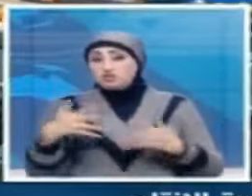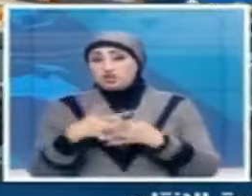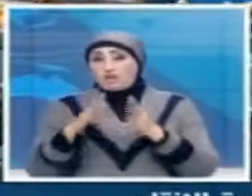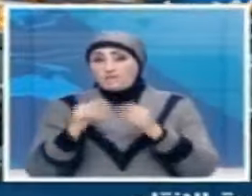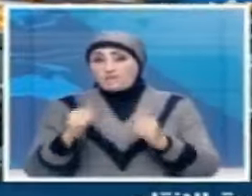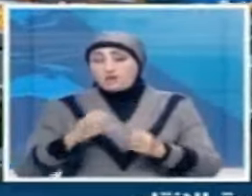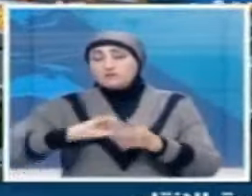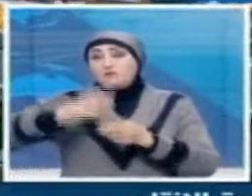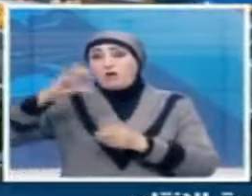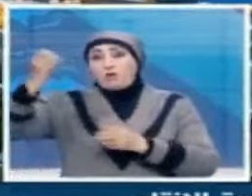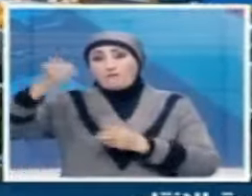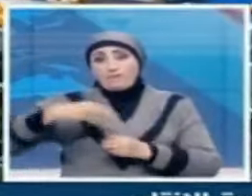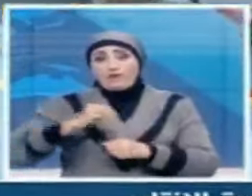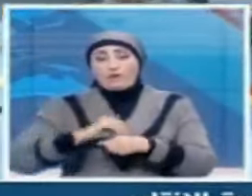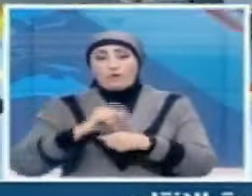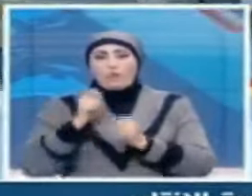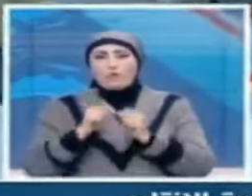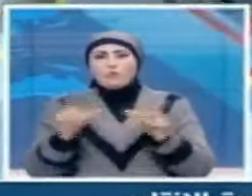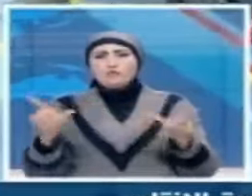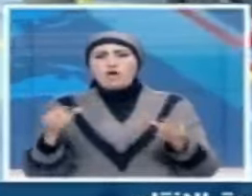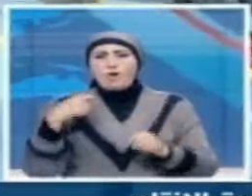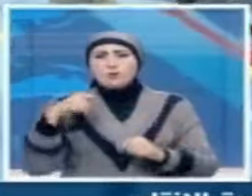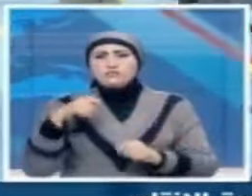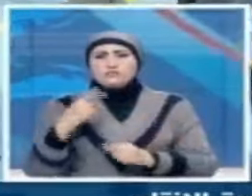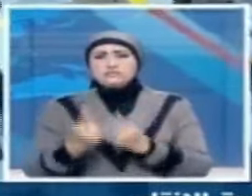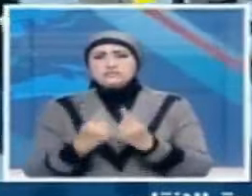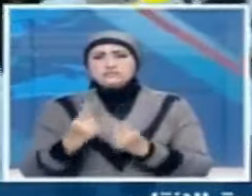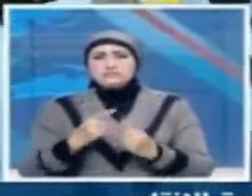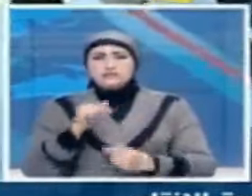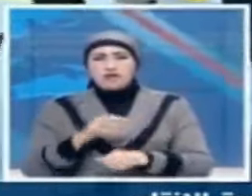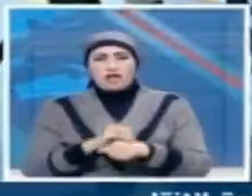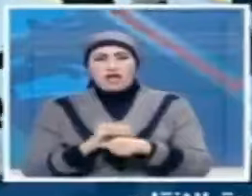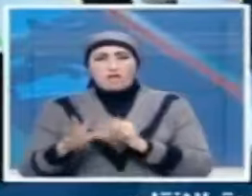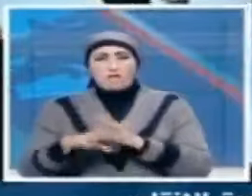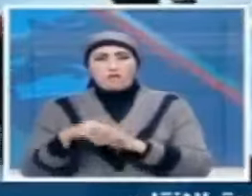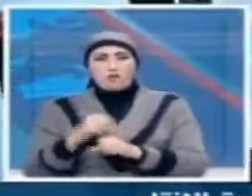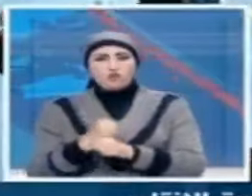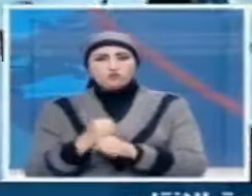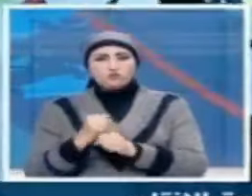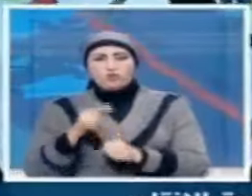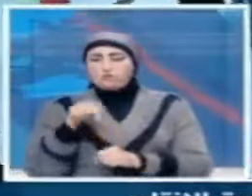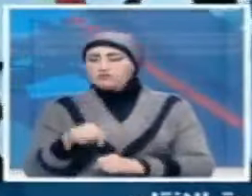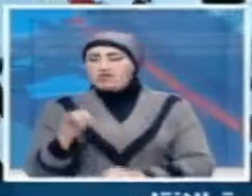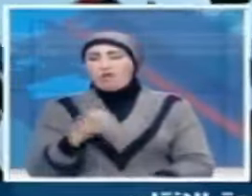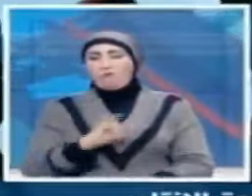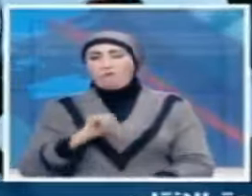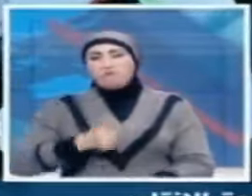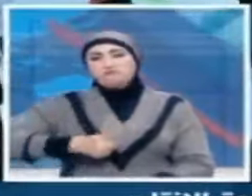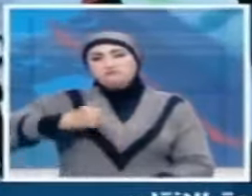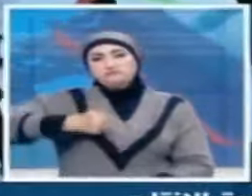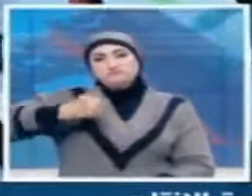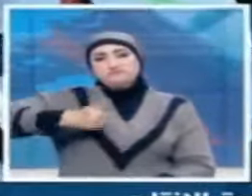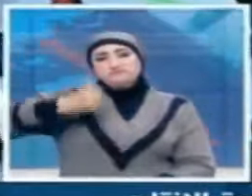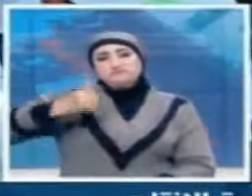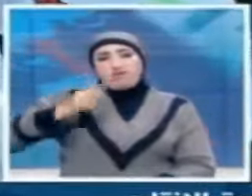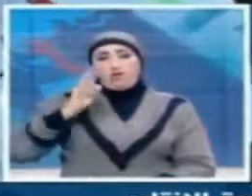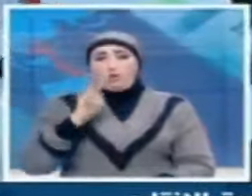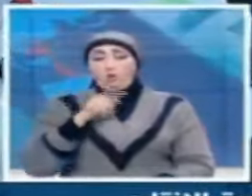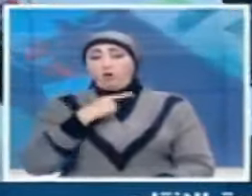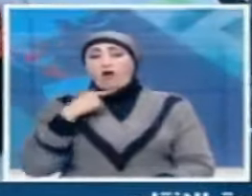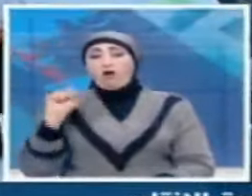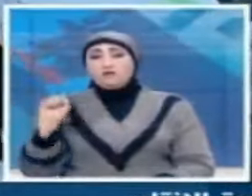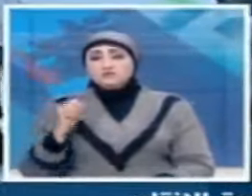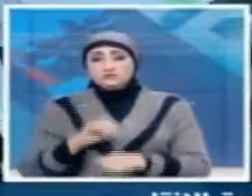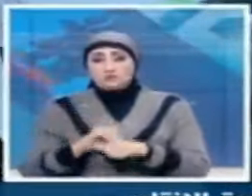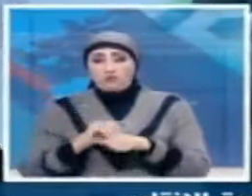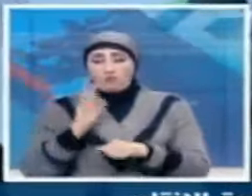والتصدير. من جانبه أوضح وزير الزراعة واستصلاح الأراضي أن المشروع يعد أحد المشروعات الناجحة التي يتم تنفيذها